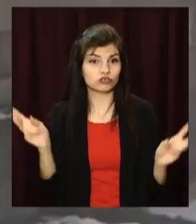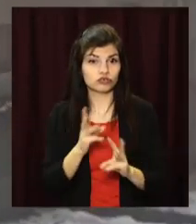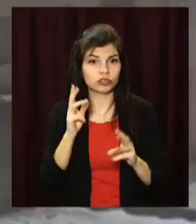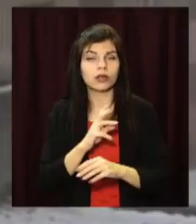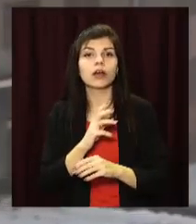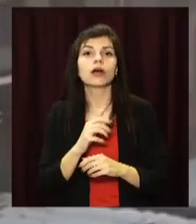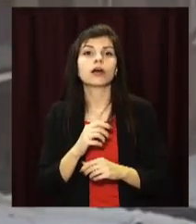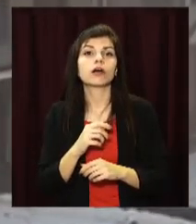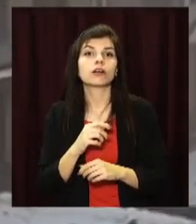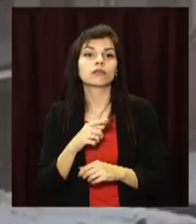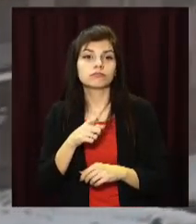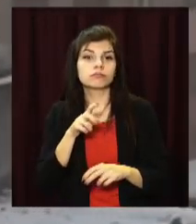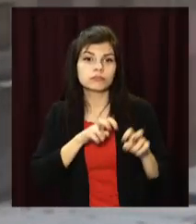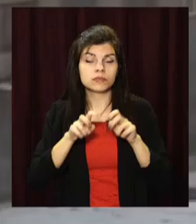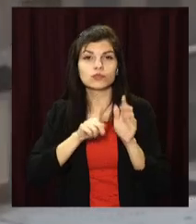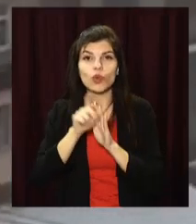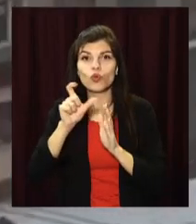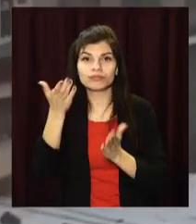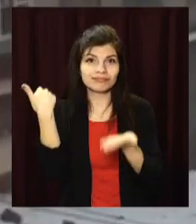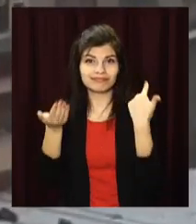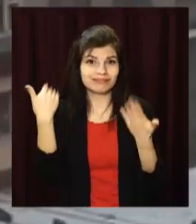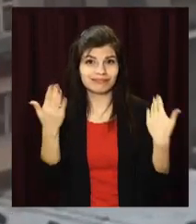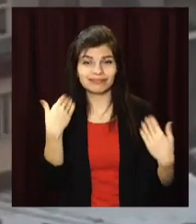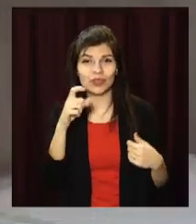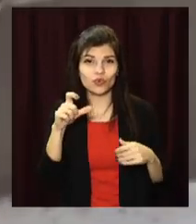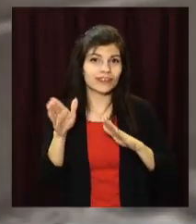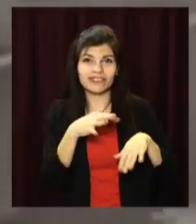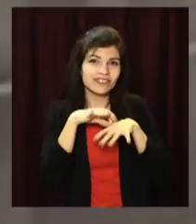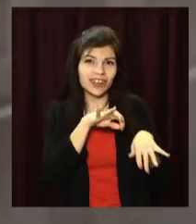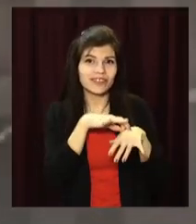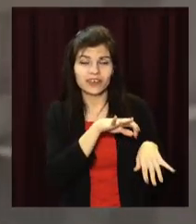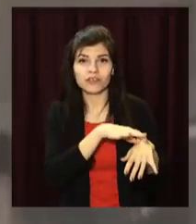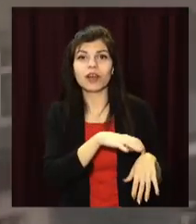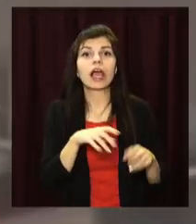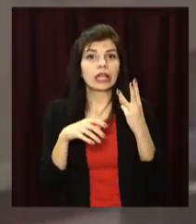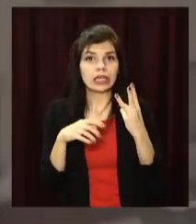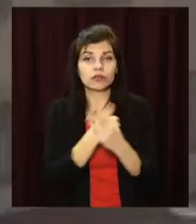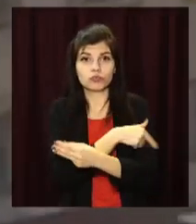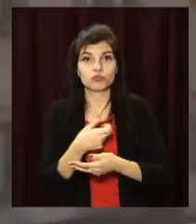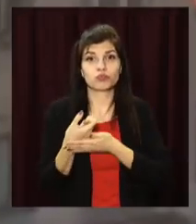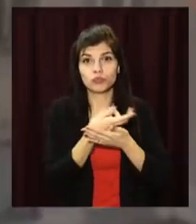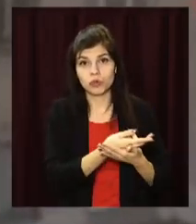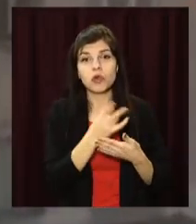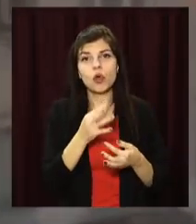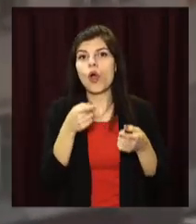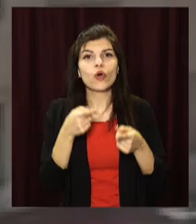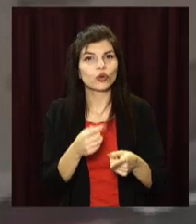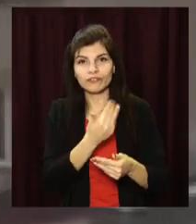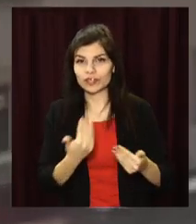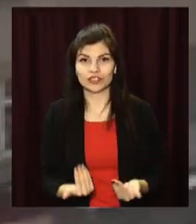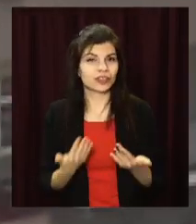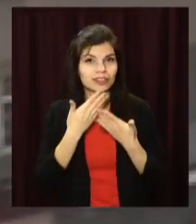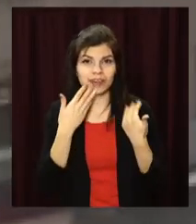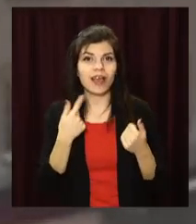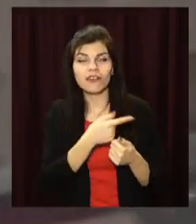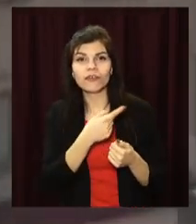задимлення вони моментально почали евакуювати мешканців. Вивели 9 людей, 3 з них ушпиталили. Проте загрози їхньому життю немає. Вони